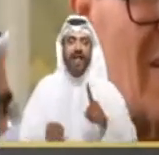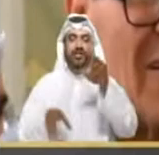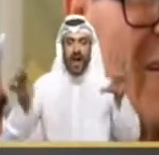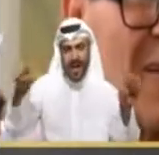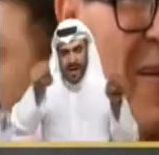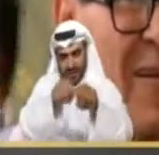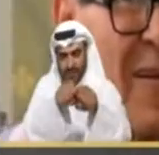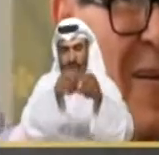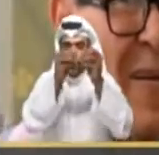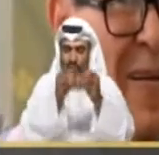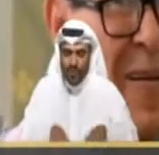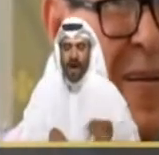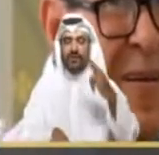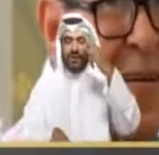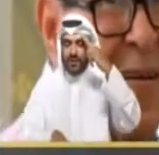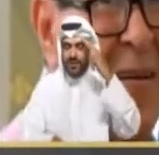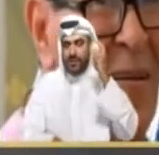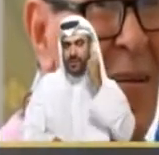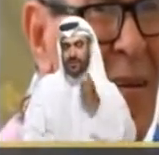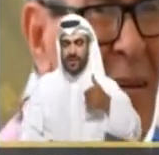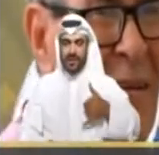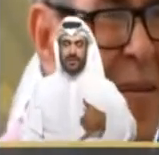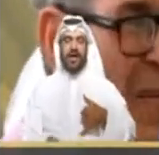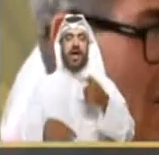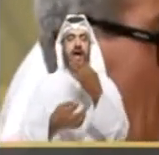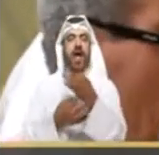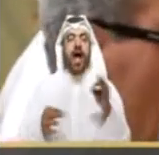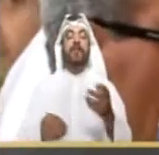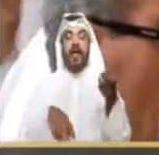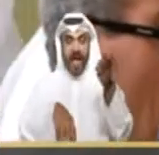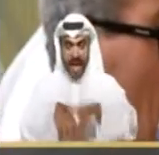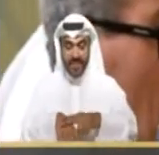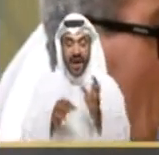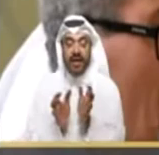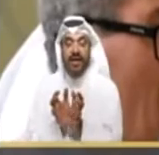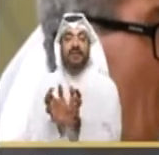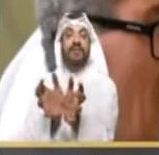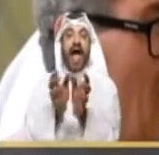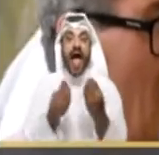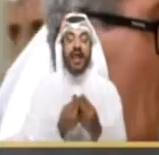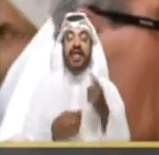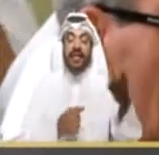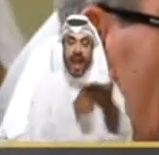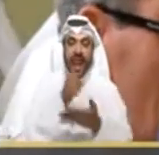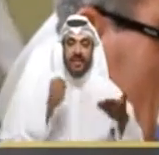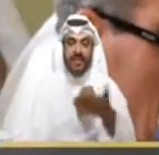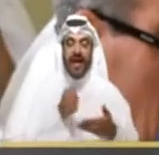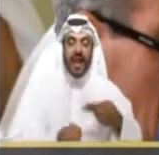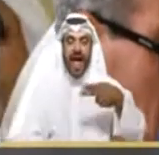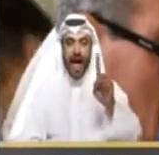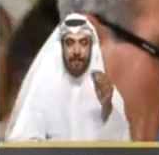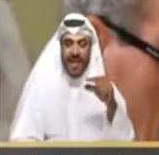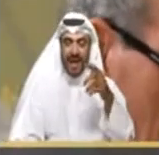الموجود في الجدار الخليجي. كما تم التطرق لموضوع خلية العبدلي بكافة اتجاهاتها وبكافة